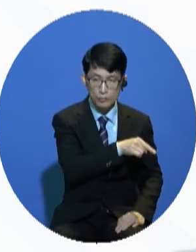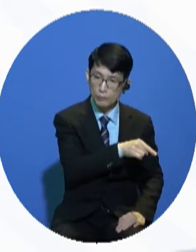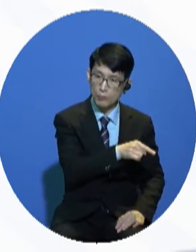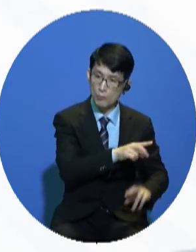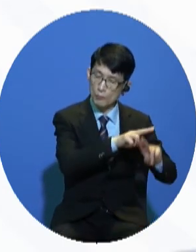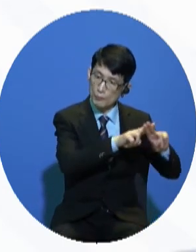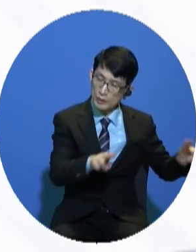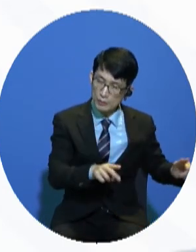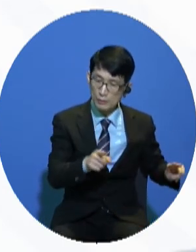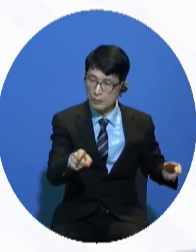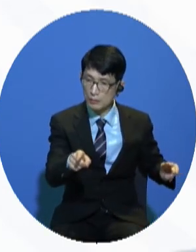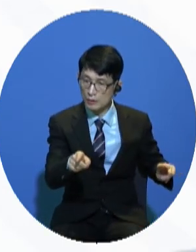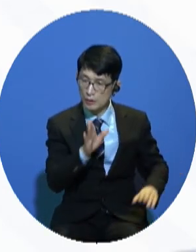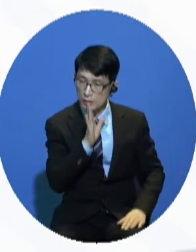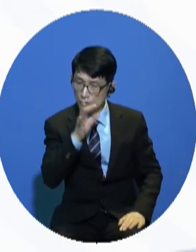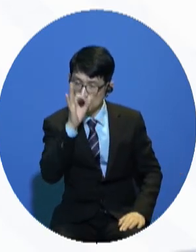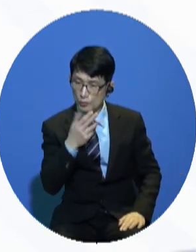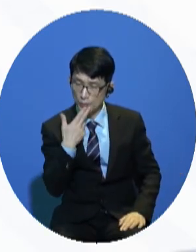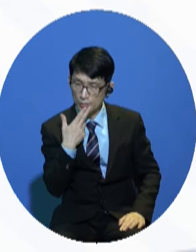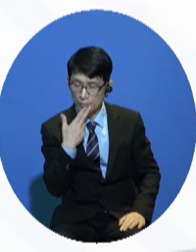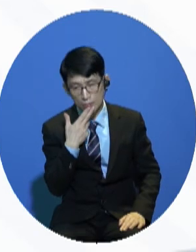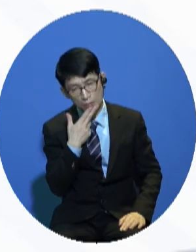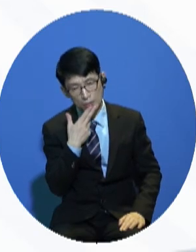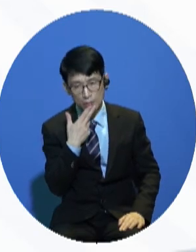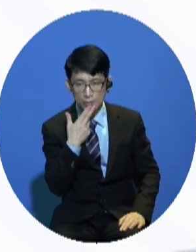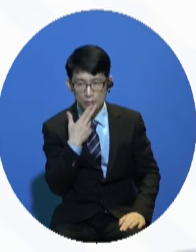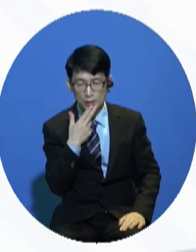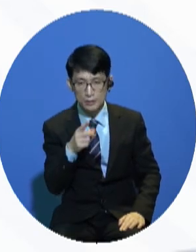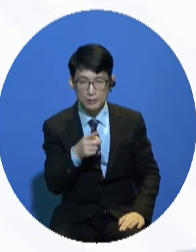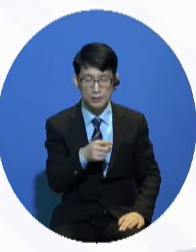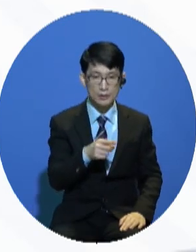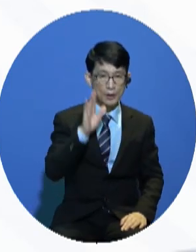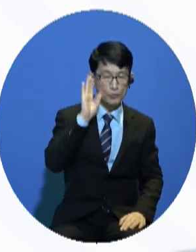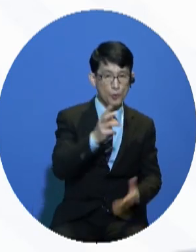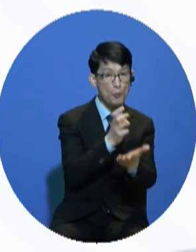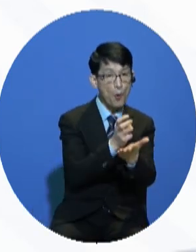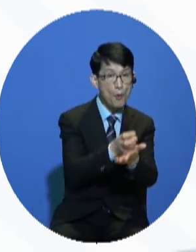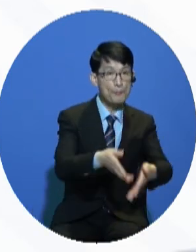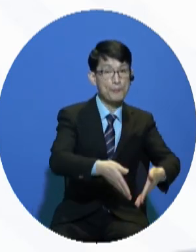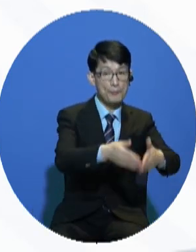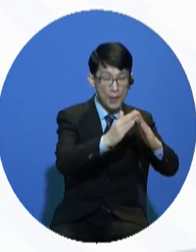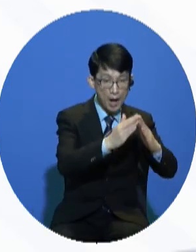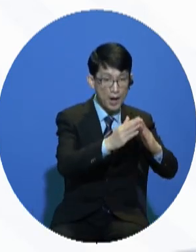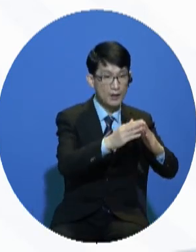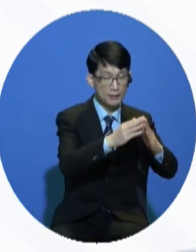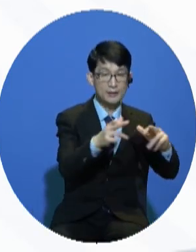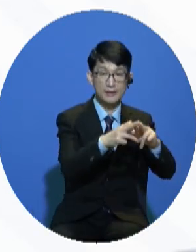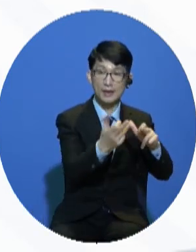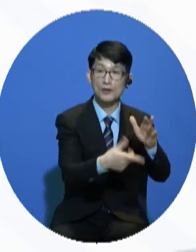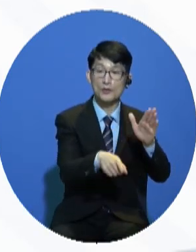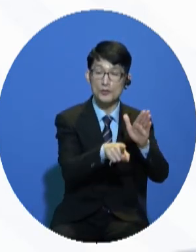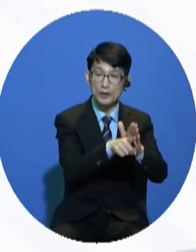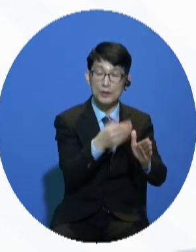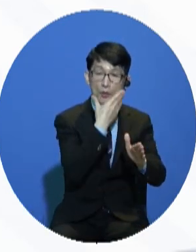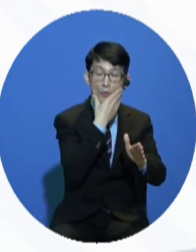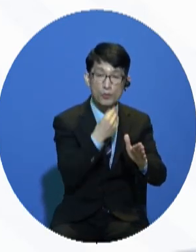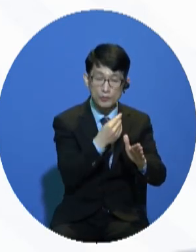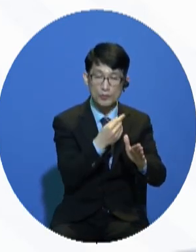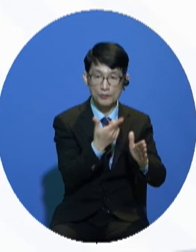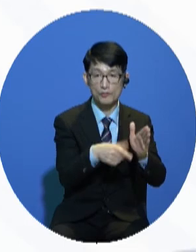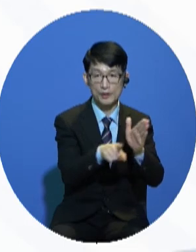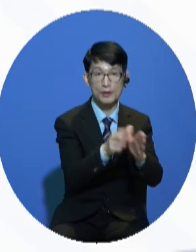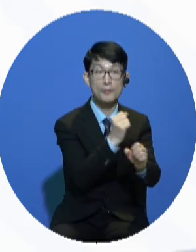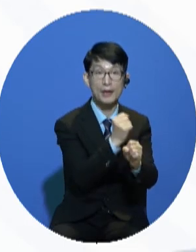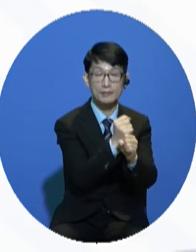맞춤형 서비스로 추진되는 걸로 가느냐라는 겁니다. 그래서 이제 이미 그 장애인 복지 예산이 충분치 않은 거죠. 그러니까